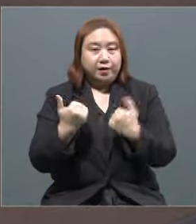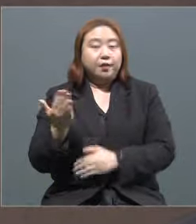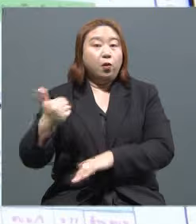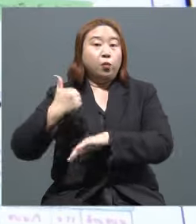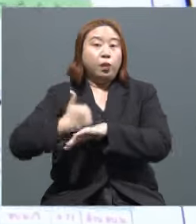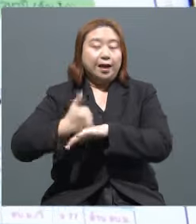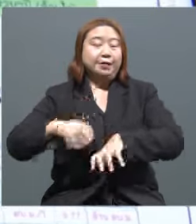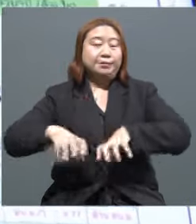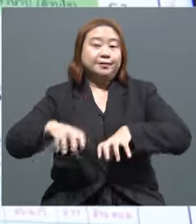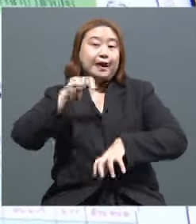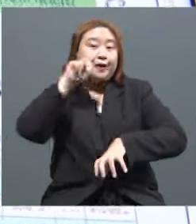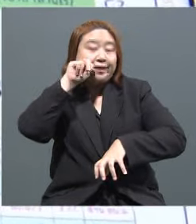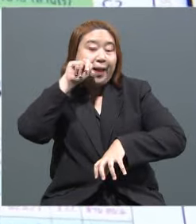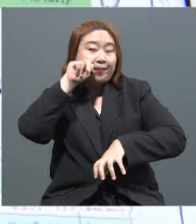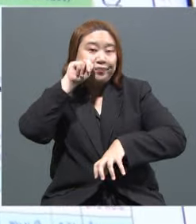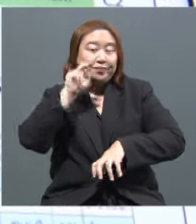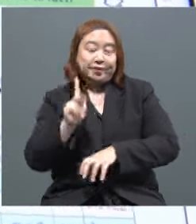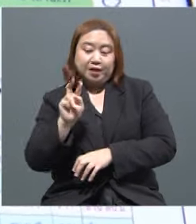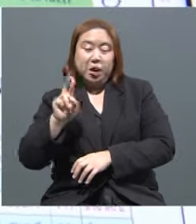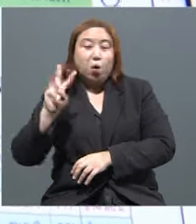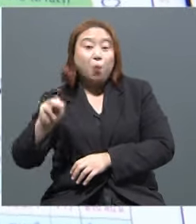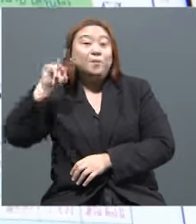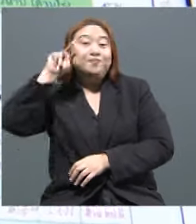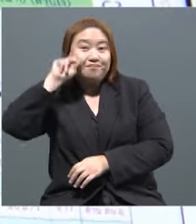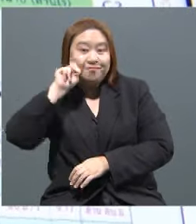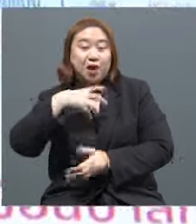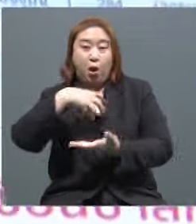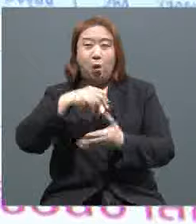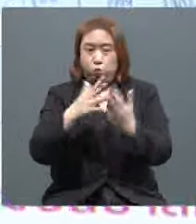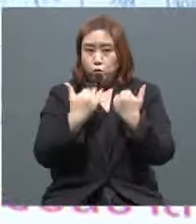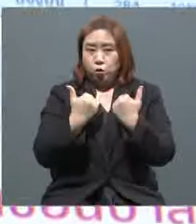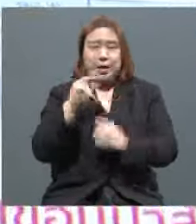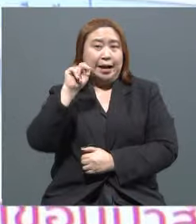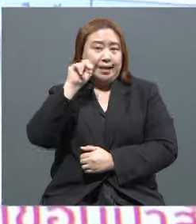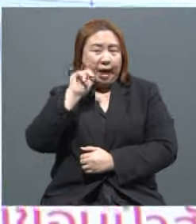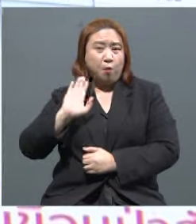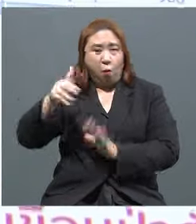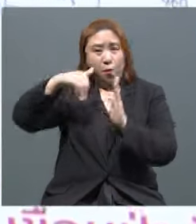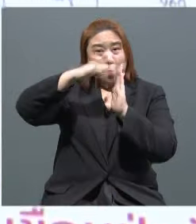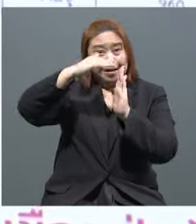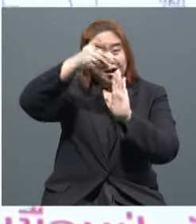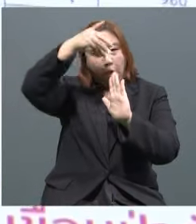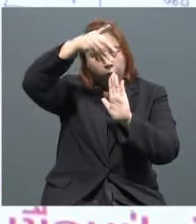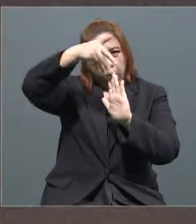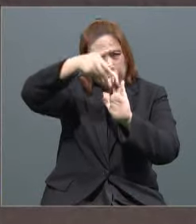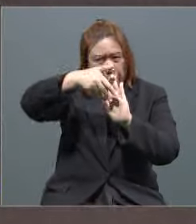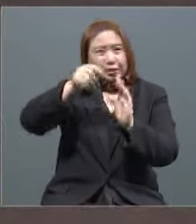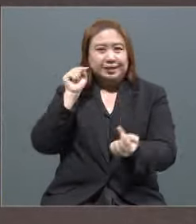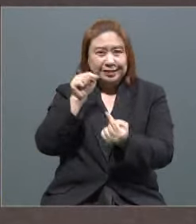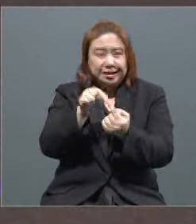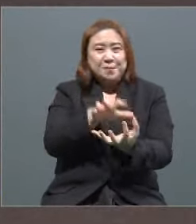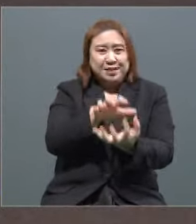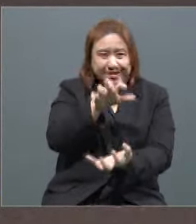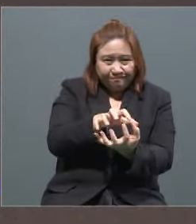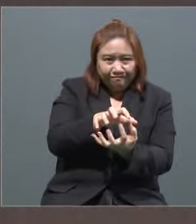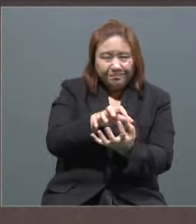ารจัดการน้ำและอุทกวิทยากรมชลประทานเปิดเผยว่าขณะนี้มวลน้ำก้อนแรกจากภาคเหนือตรงหัวน้ำเนี่ยลงมาถึงพิจิตรกับนครสวรรค์เรียบร้อย